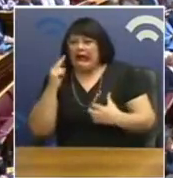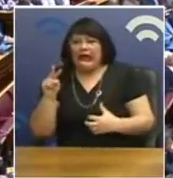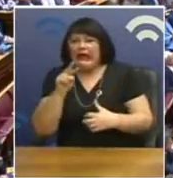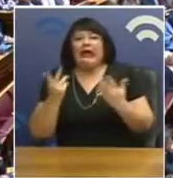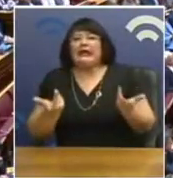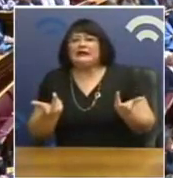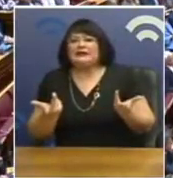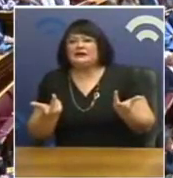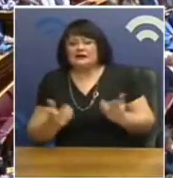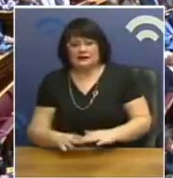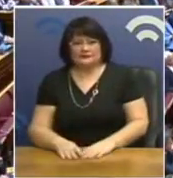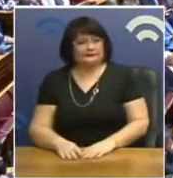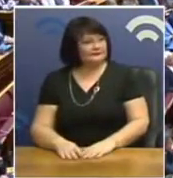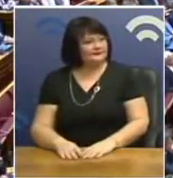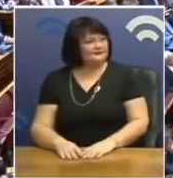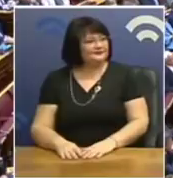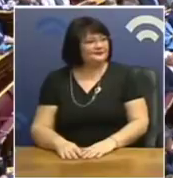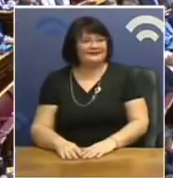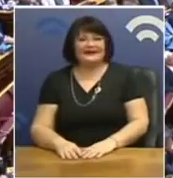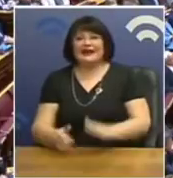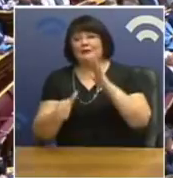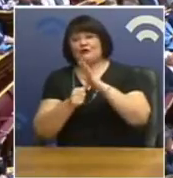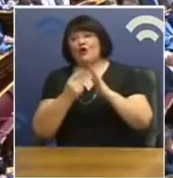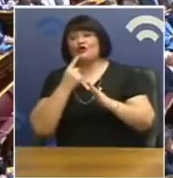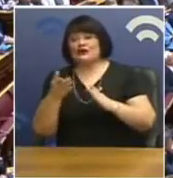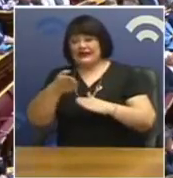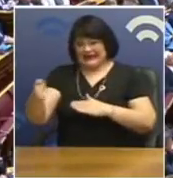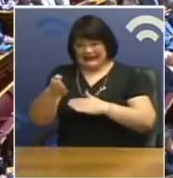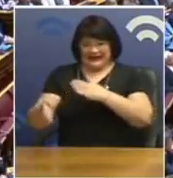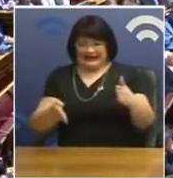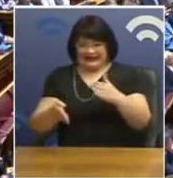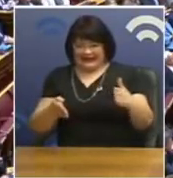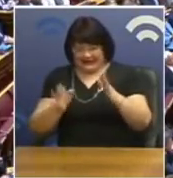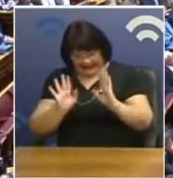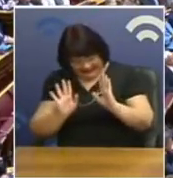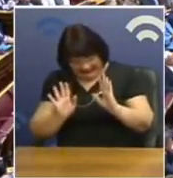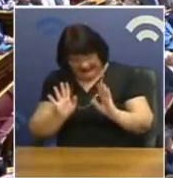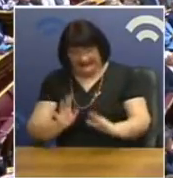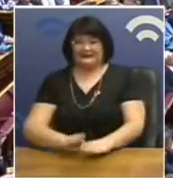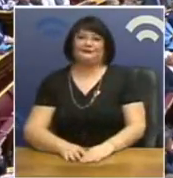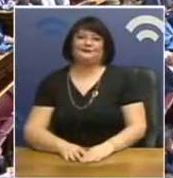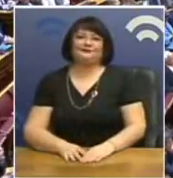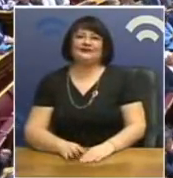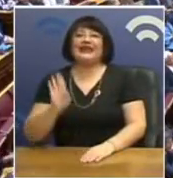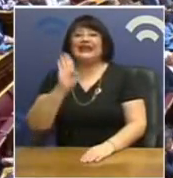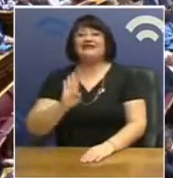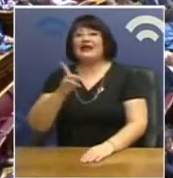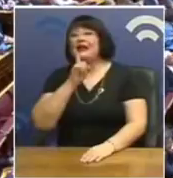Είναι ανήσυχοι εκατέρωθεν, κύριε αλήθεια Πρόεδρε. Είναι αυτό, κύριε η Πρόεδρε. Η κυρία Βαγενά θα ξεκουραστεί τώρα. Αλήθεια, αλήθεια.